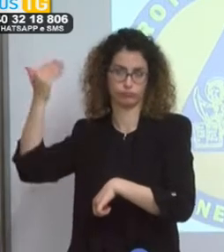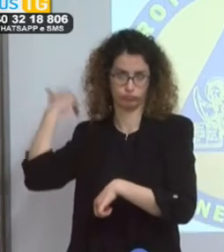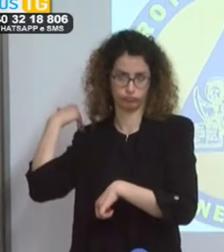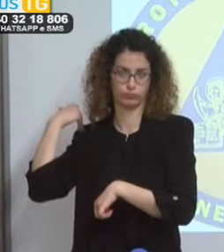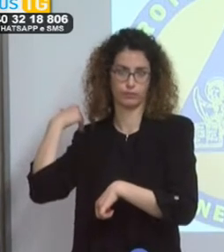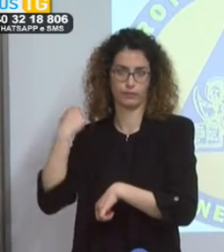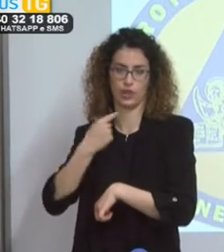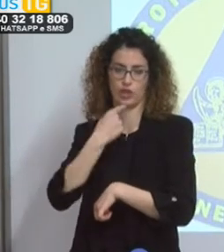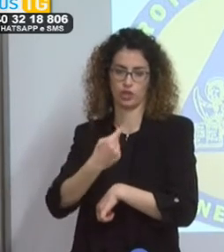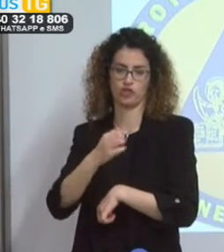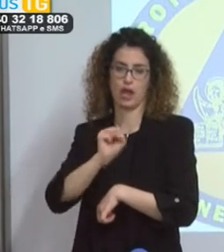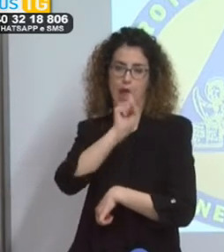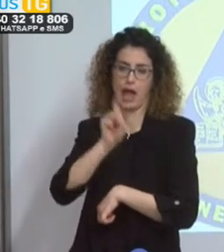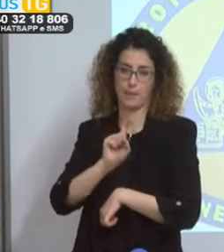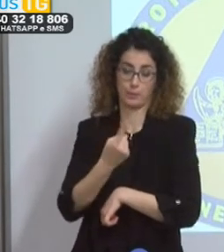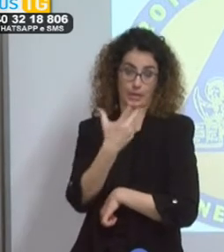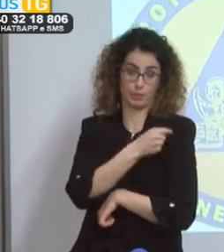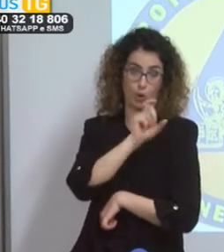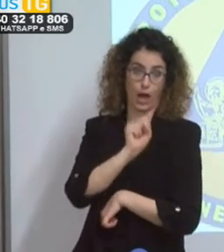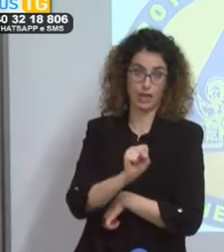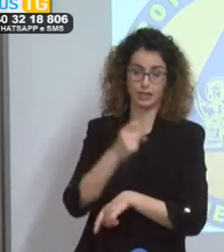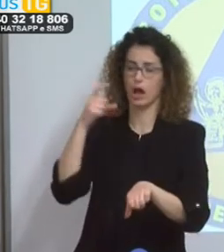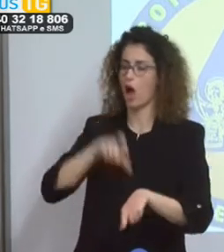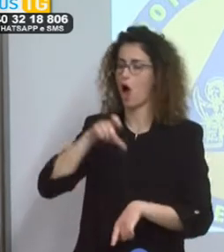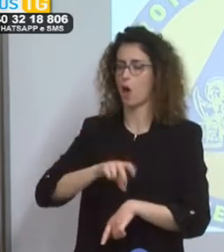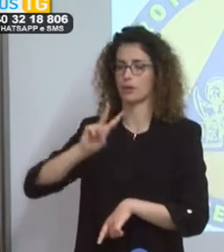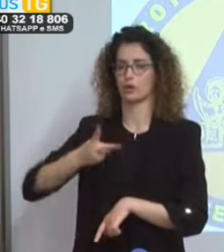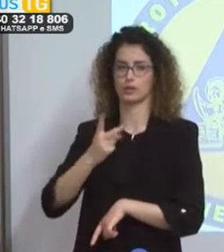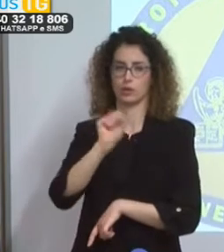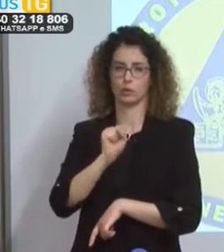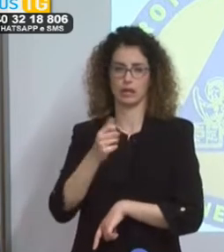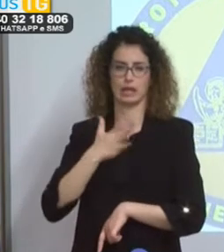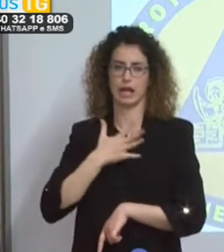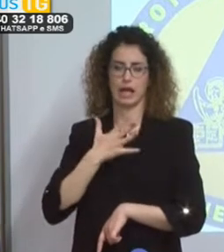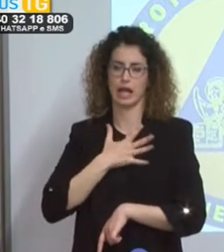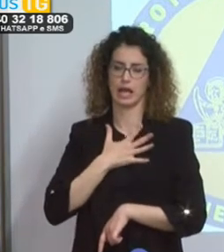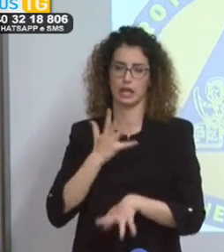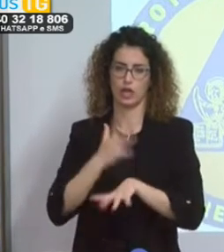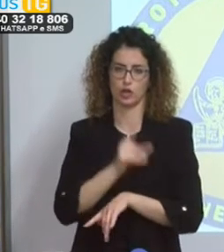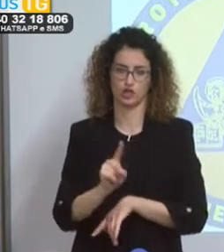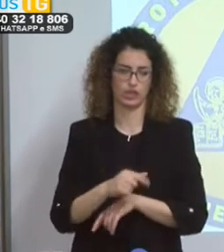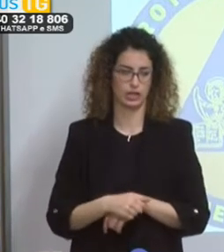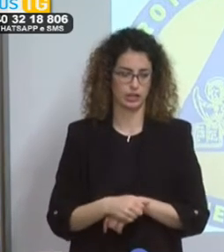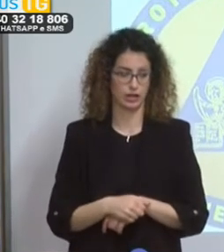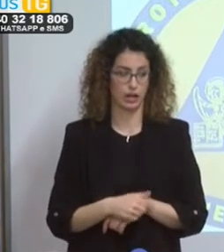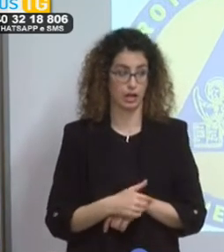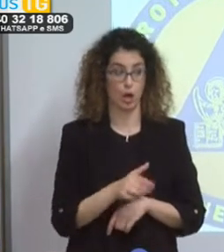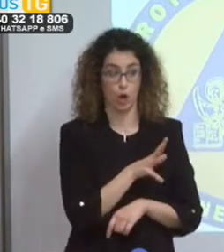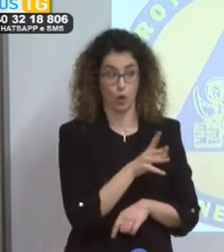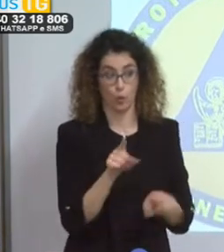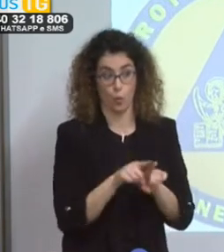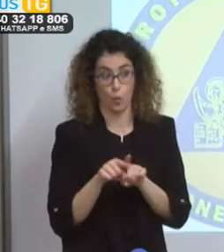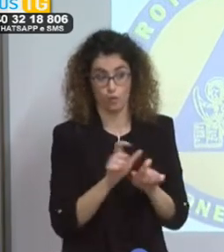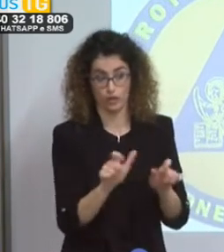dice AstraZeneca su AstraZeneca secondo il richiamo a prescindere dall'età. E questo vale per tutti gli altri vaccini?